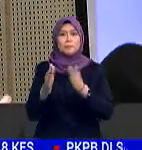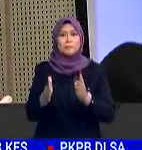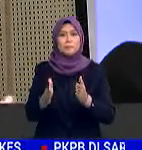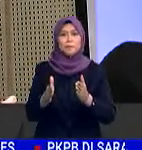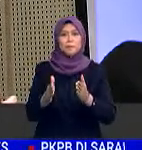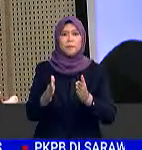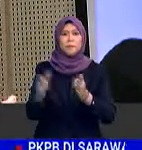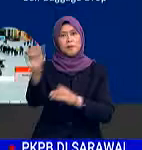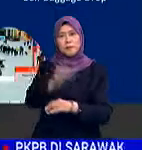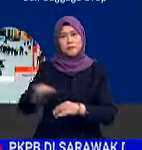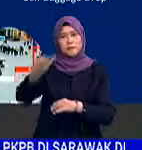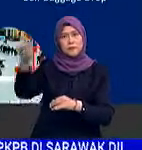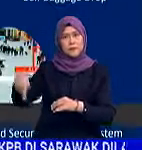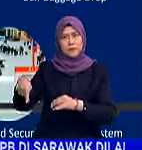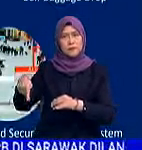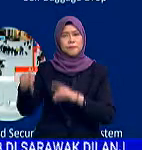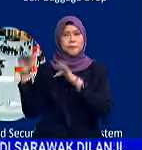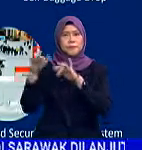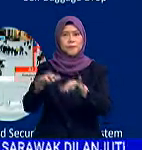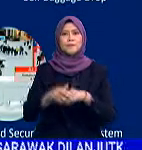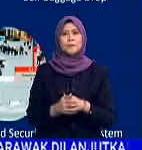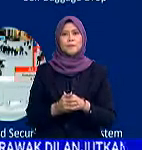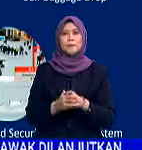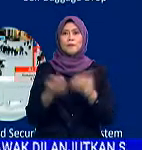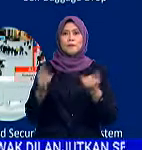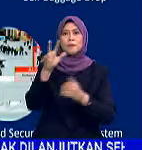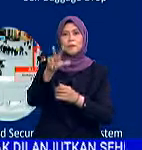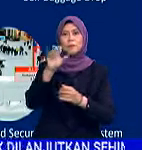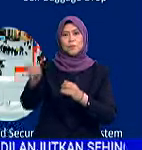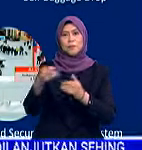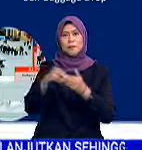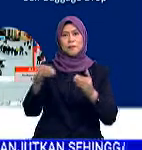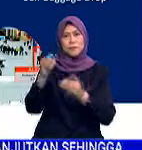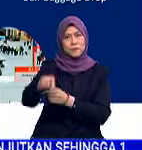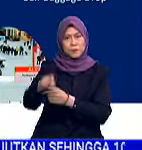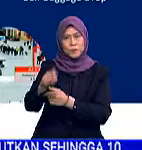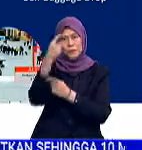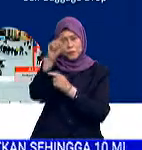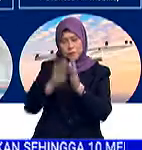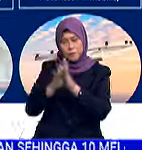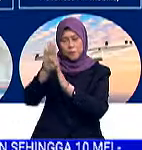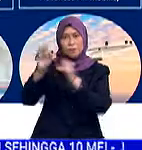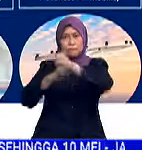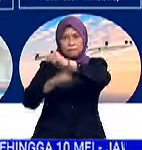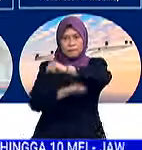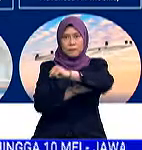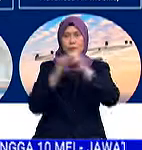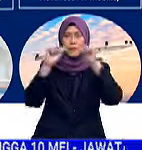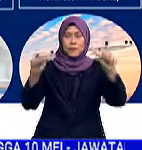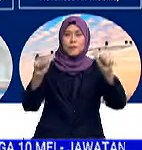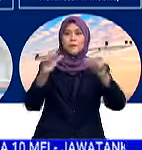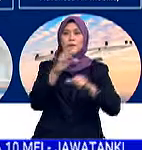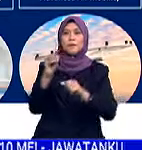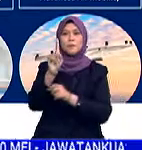in Asia Pacific 3 juta diperluk untuk pembangunan infrastruktur awam